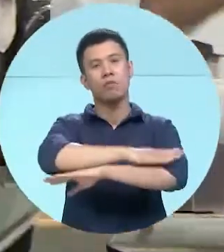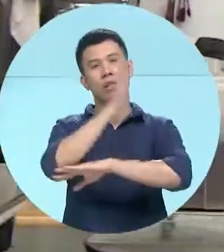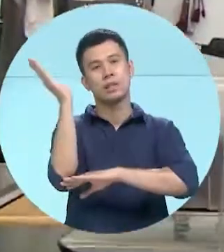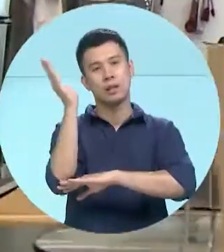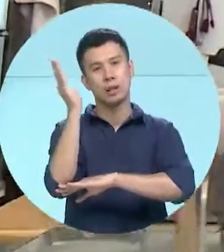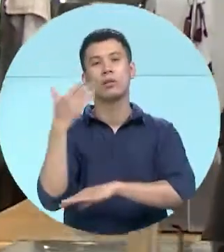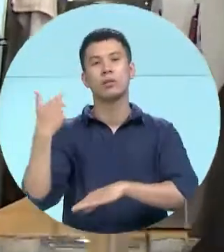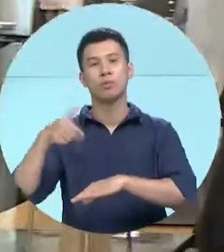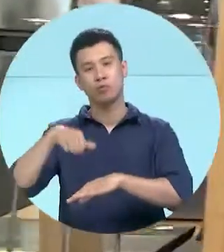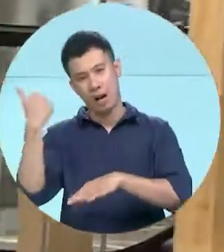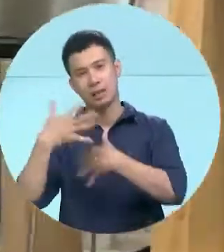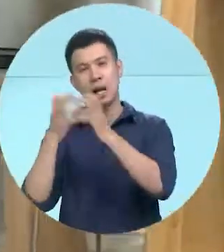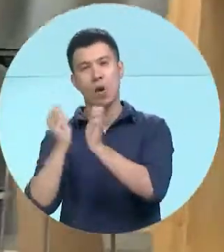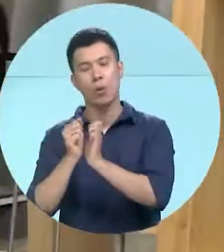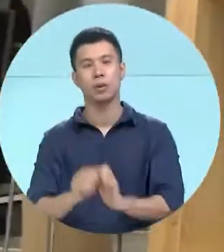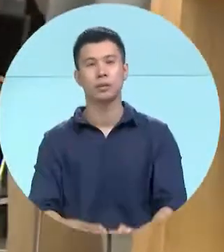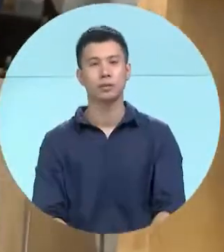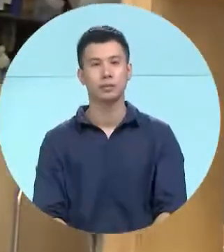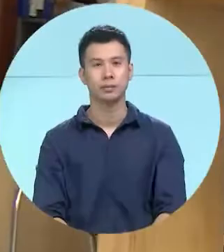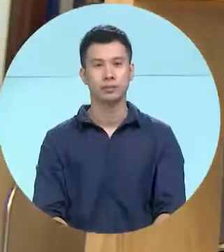tật và vì sự phát triển của xã hội.